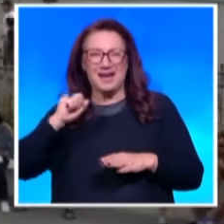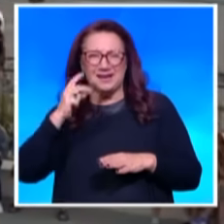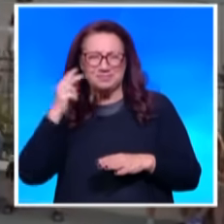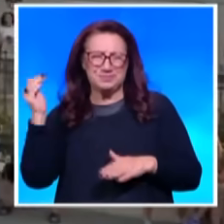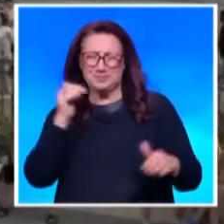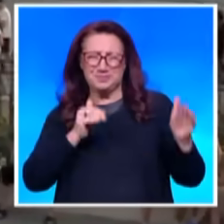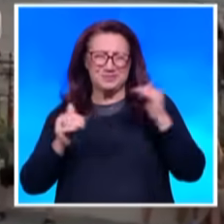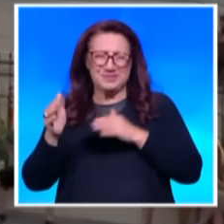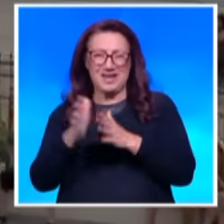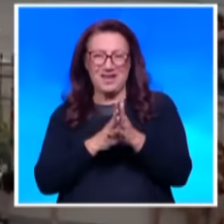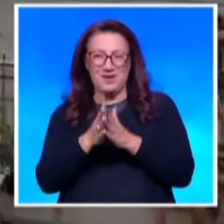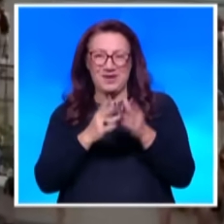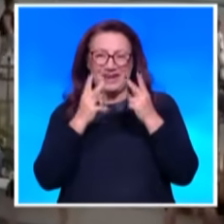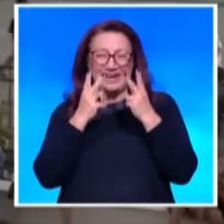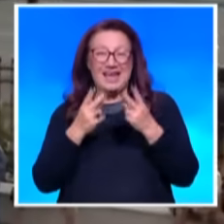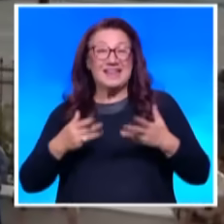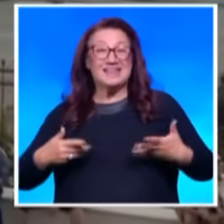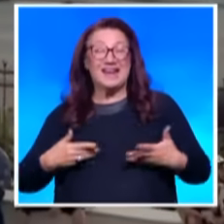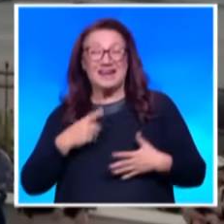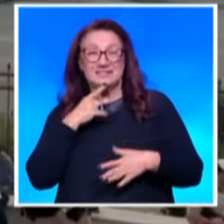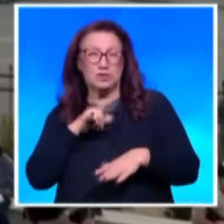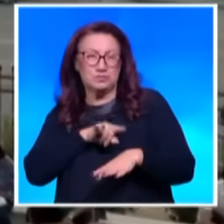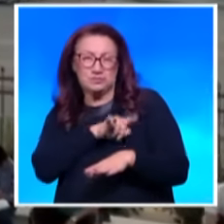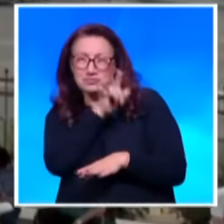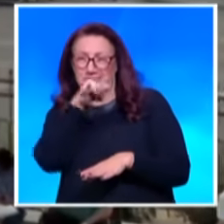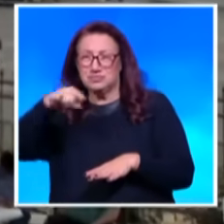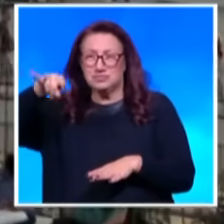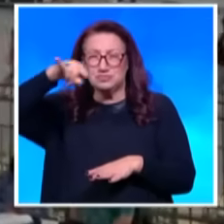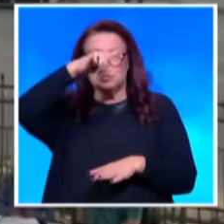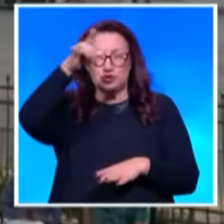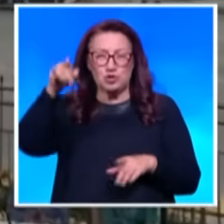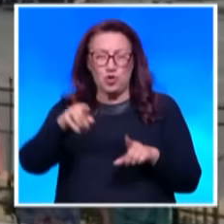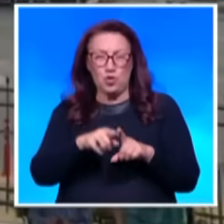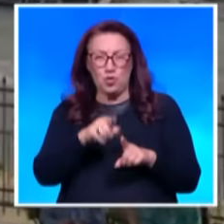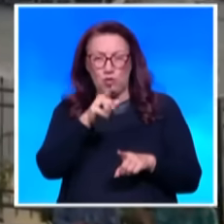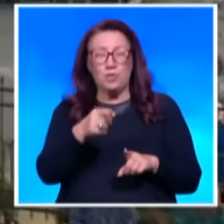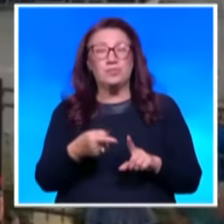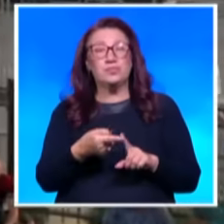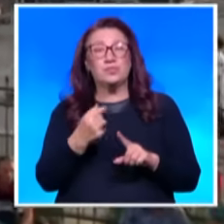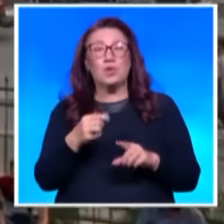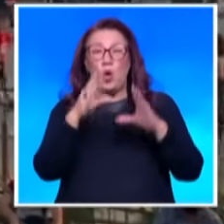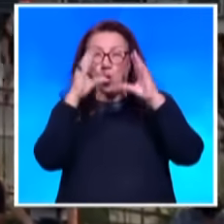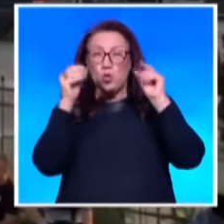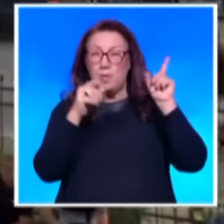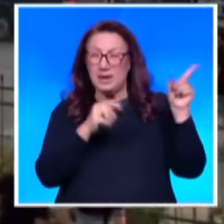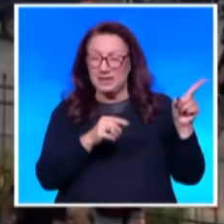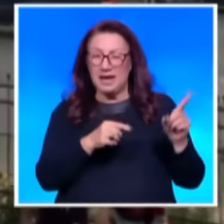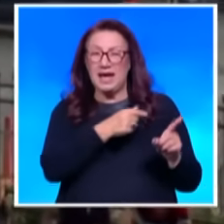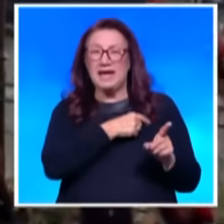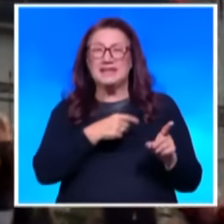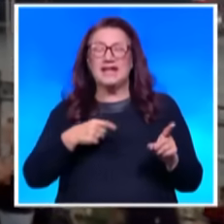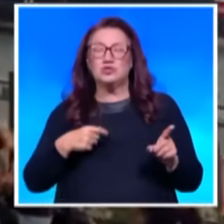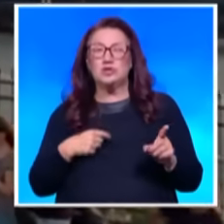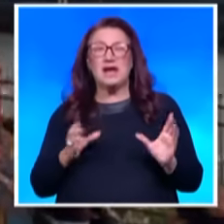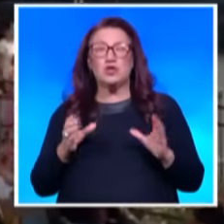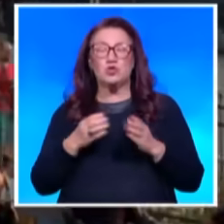наблюдават зрелищно авиошоу от ястребите на Румъния, националния отбор по въздушна акробатика на северните ни съседи.